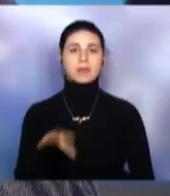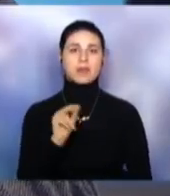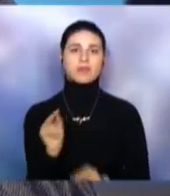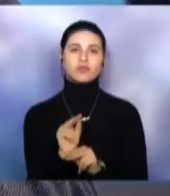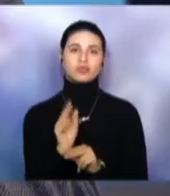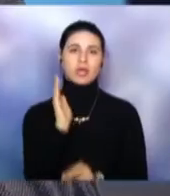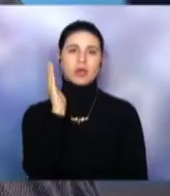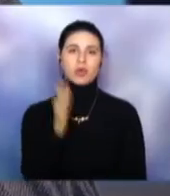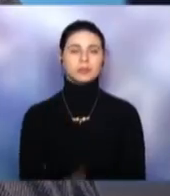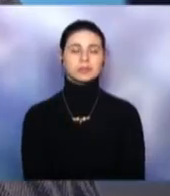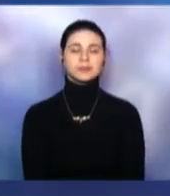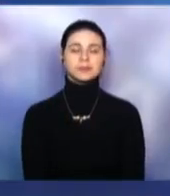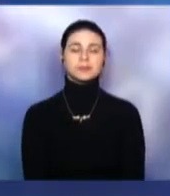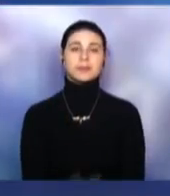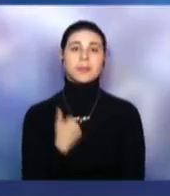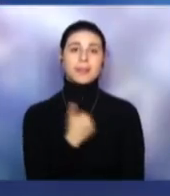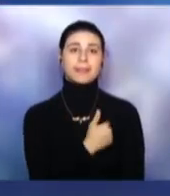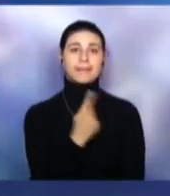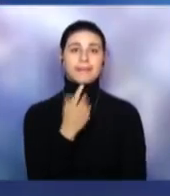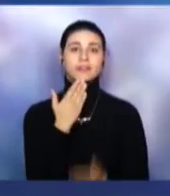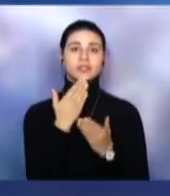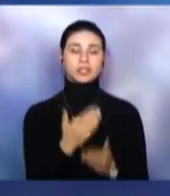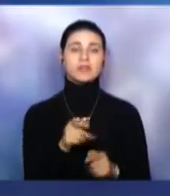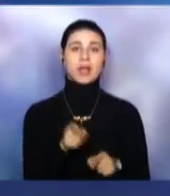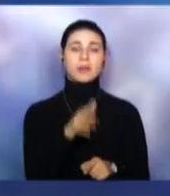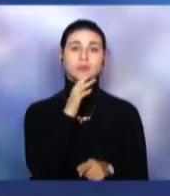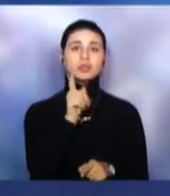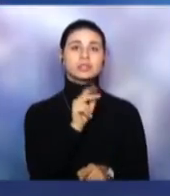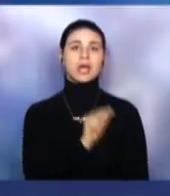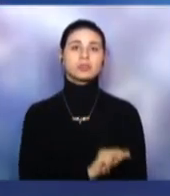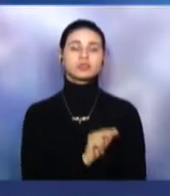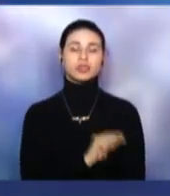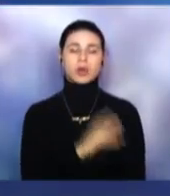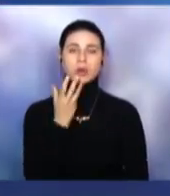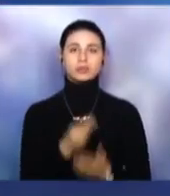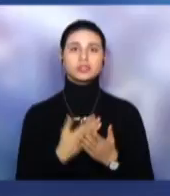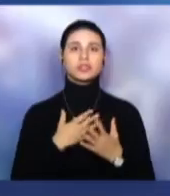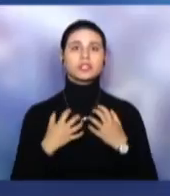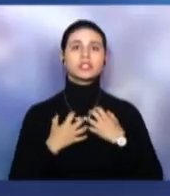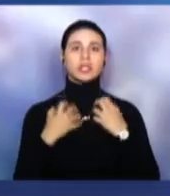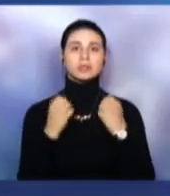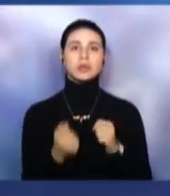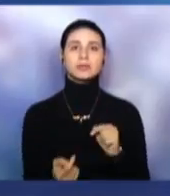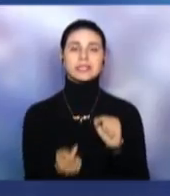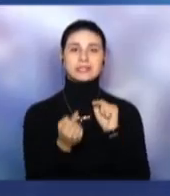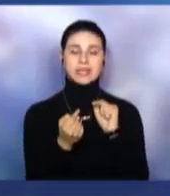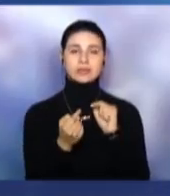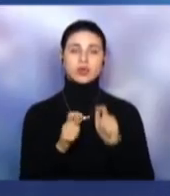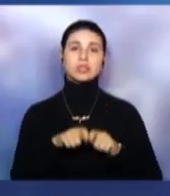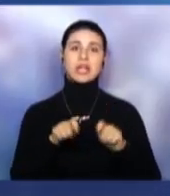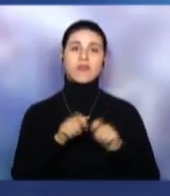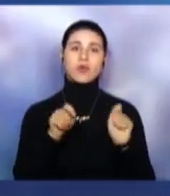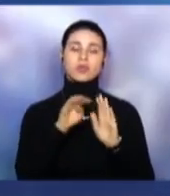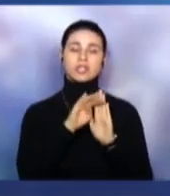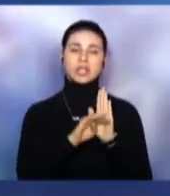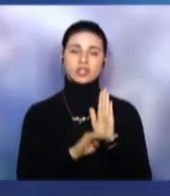მკურნალობთ. მე კითხვა უნდა დაგისვათ, ბატონ კახა. ამ დროს რა მუშაობს ჩვენი ჯანმრთელობის საწინააღმდეგოდ? დარღვეული